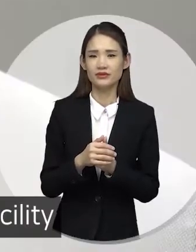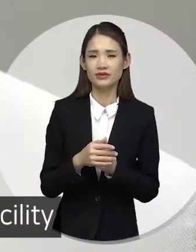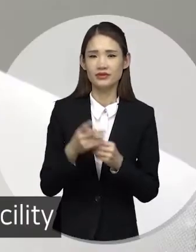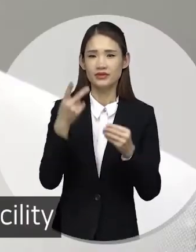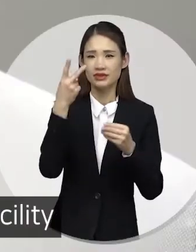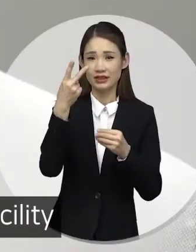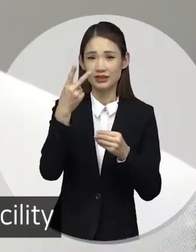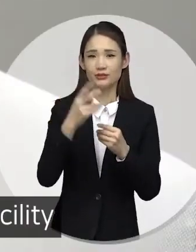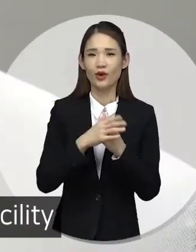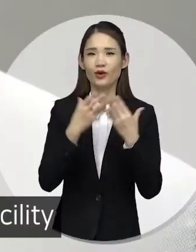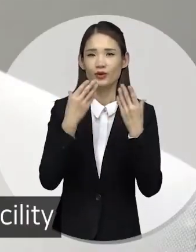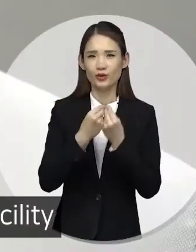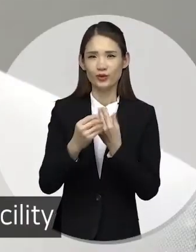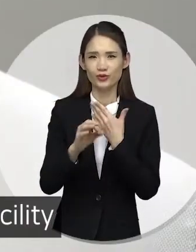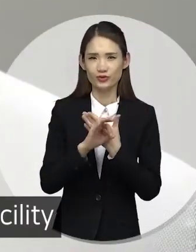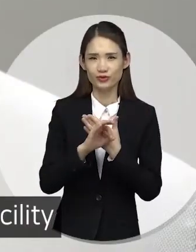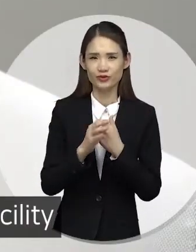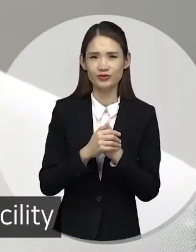2번 같은 경우는요.